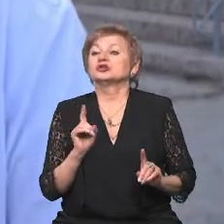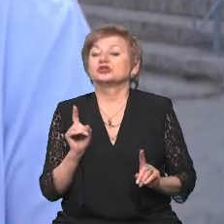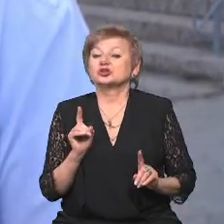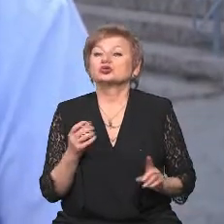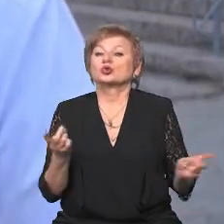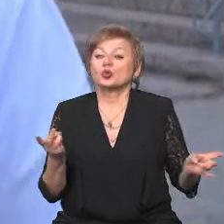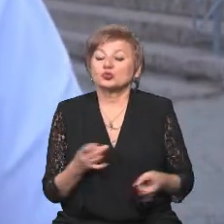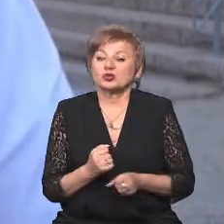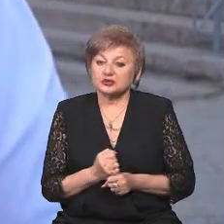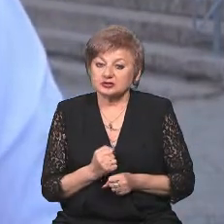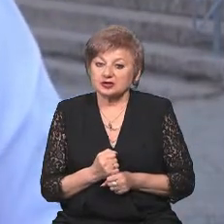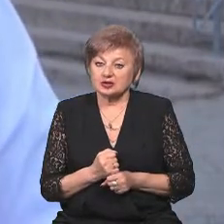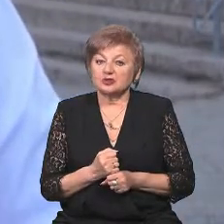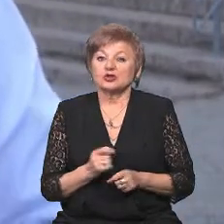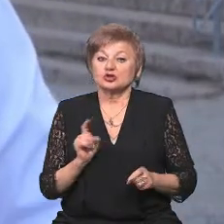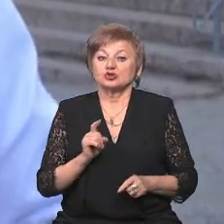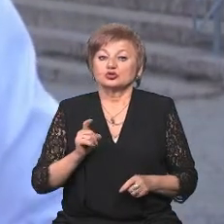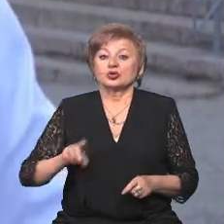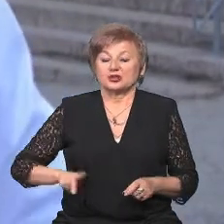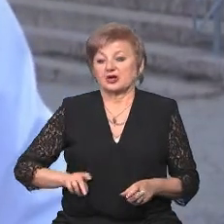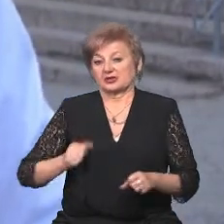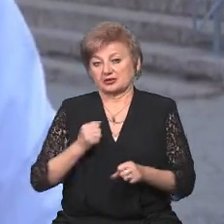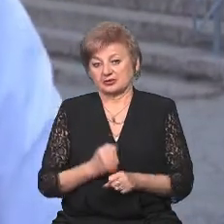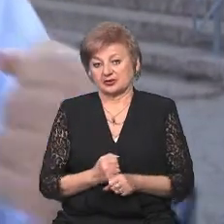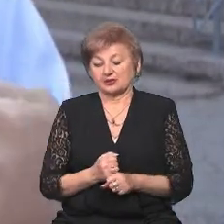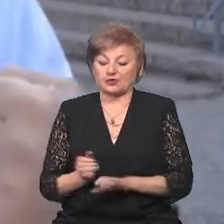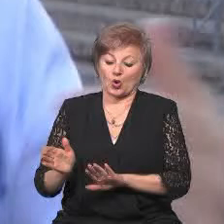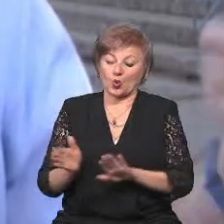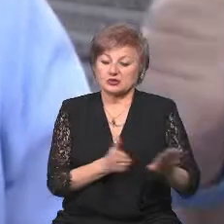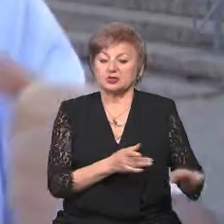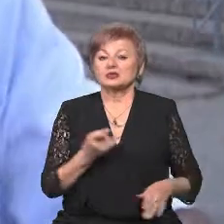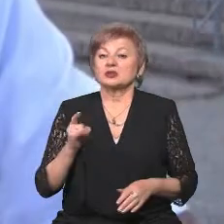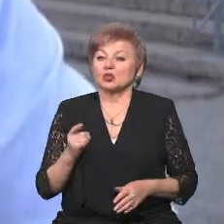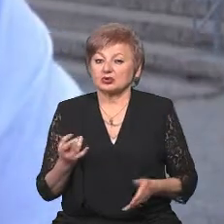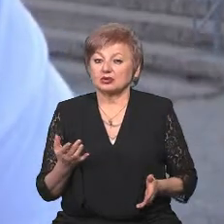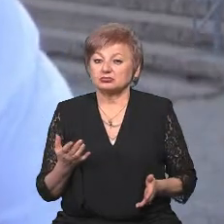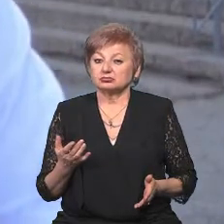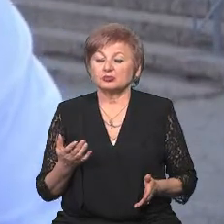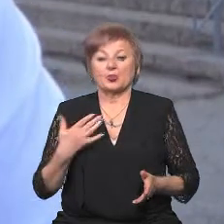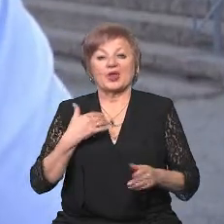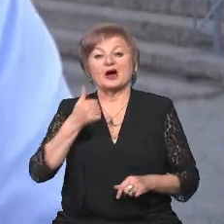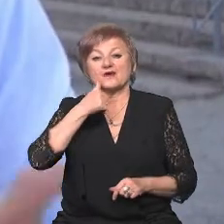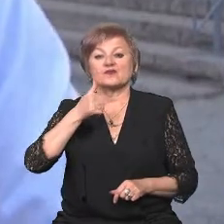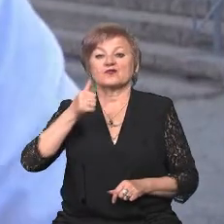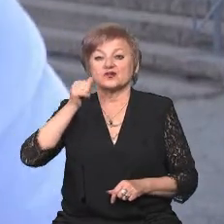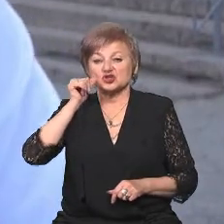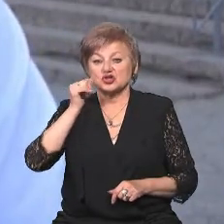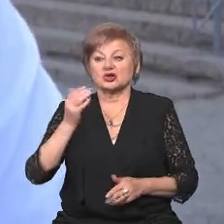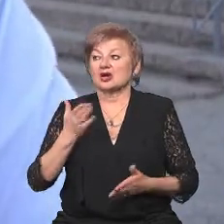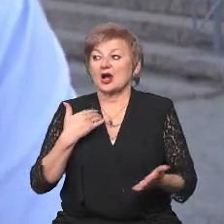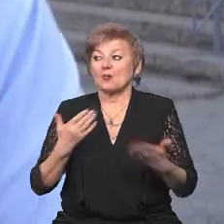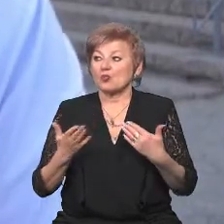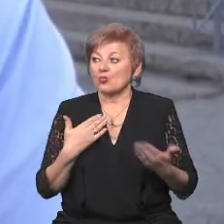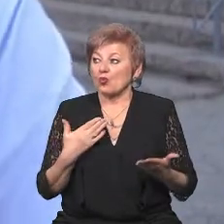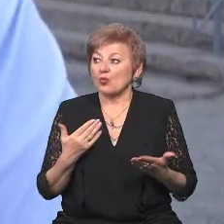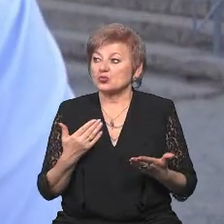треба робити і що директор робив правильно, коли він відсторонив дитину. Я вчора поцікавився, що ж зараз з цією